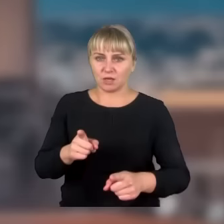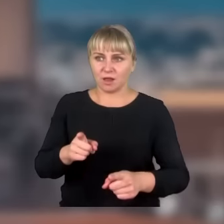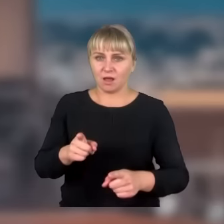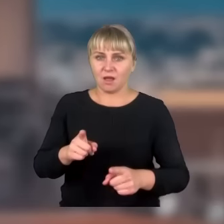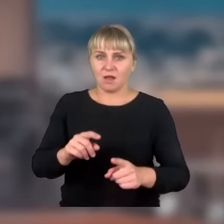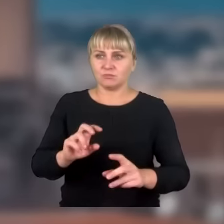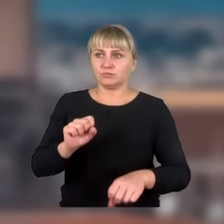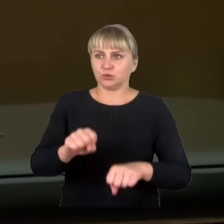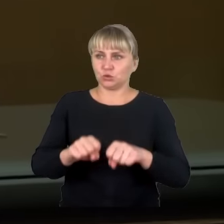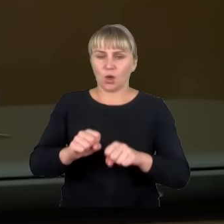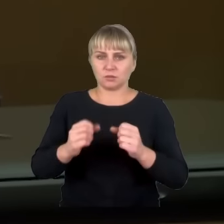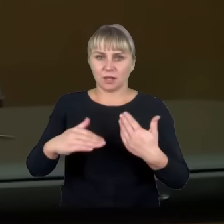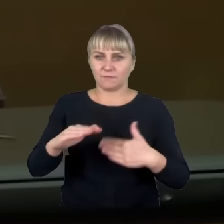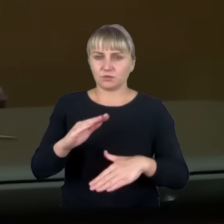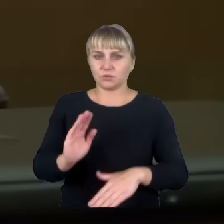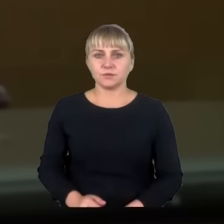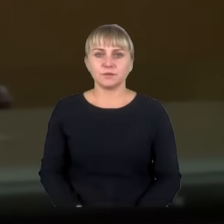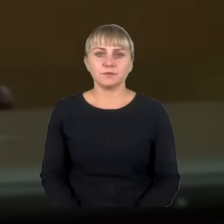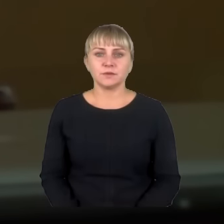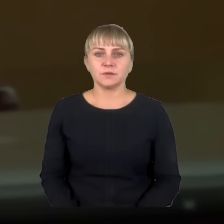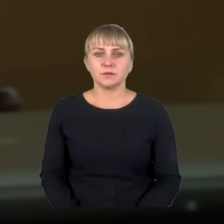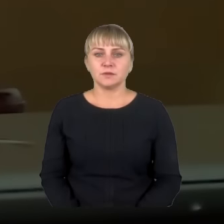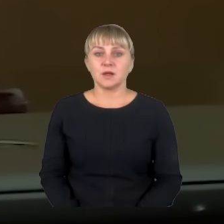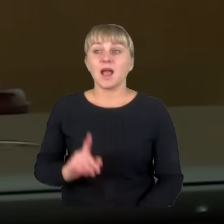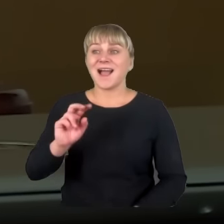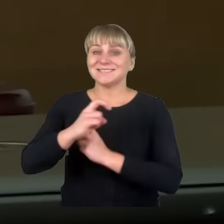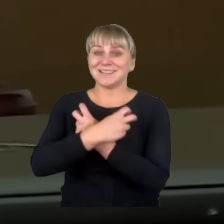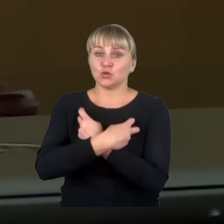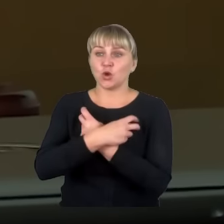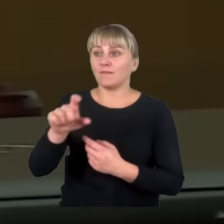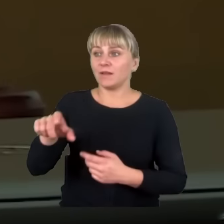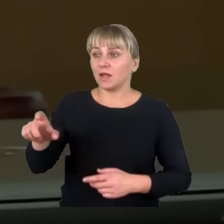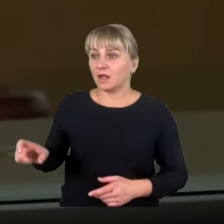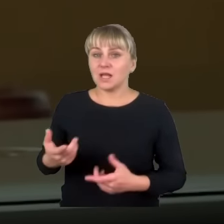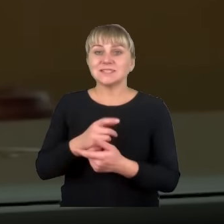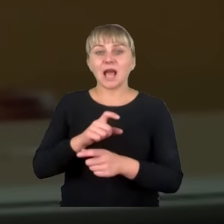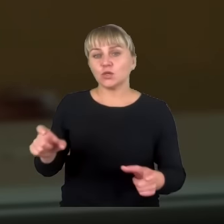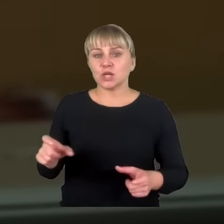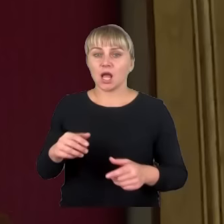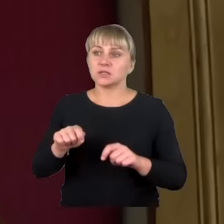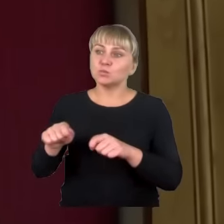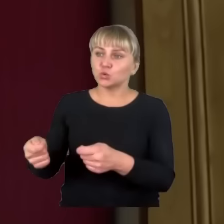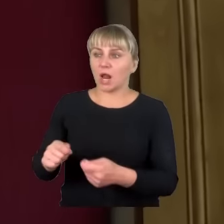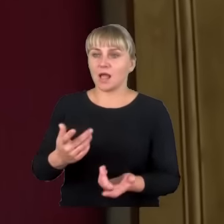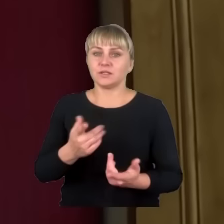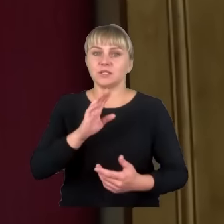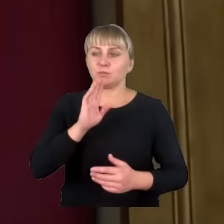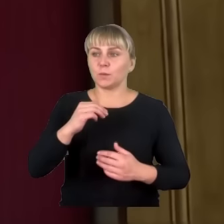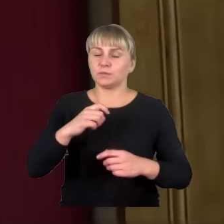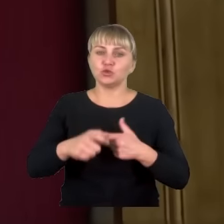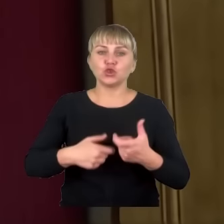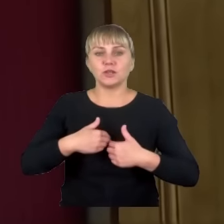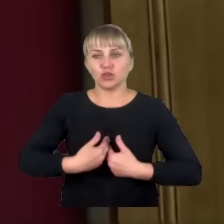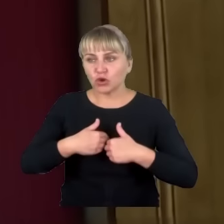Sąd Najwyższy. Na domiar złego nad sędziami cały czas wisi widmo tak zwanego czynnego żalu, czyli bicia się w piersi i